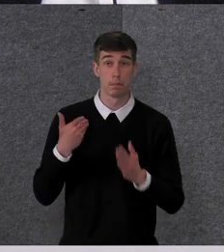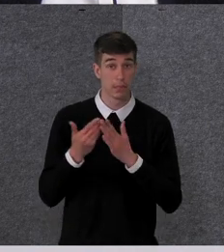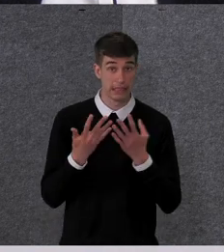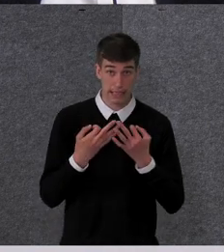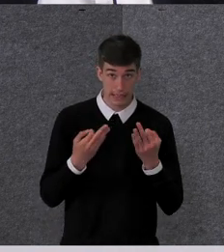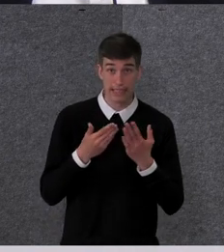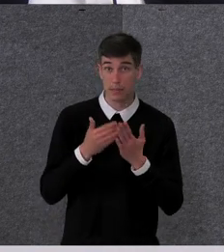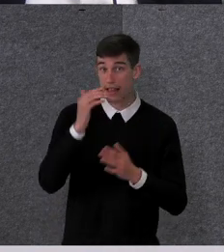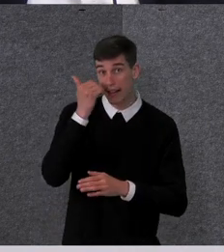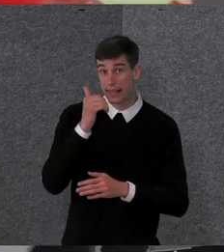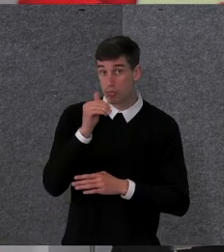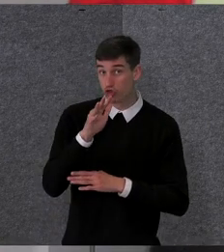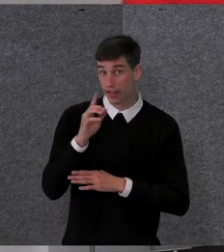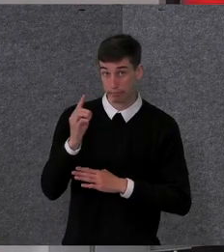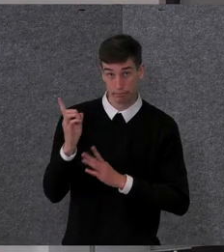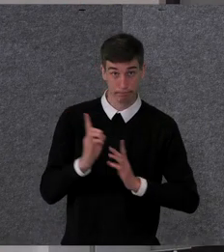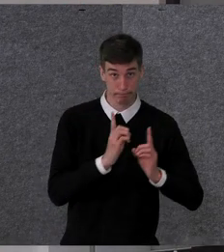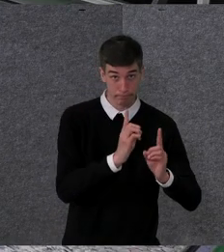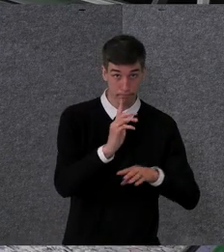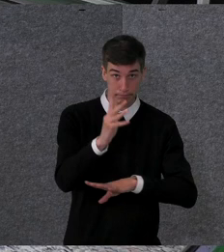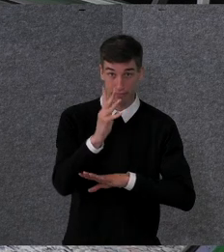hast 5 Minuten.